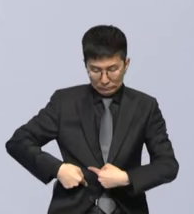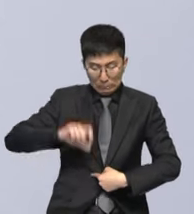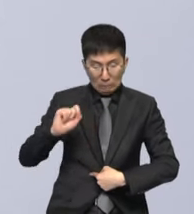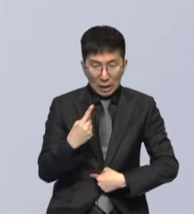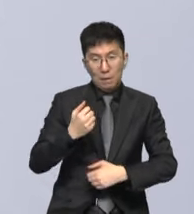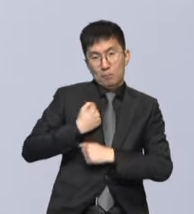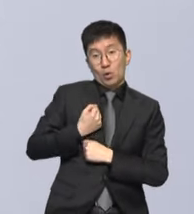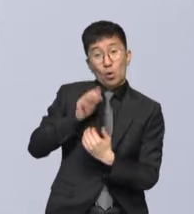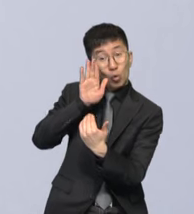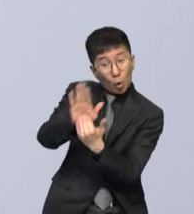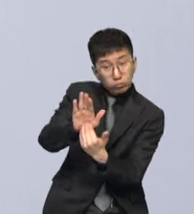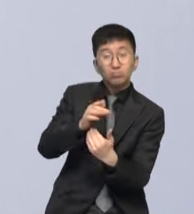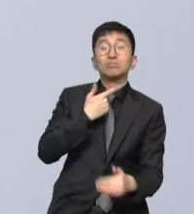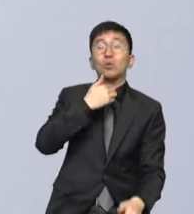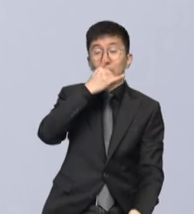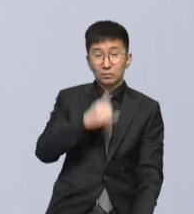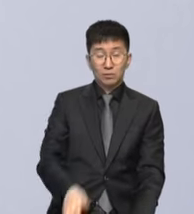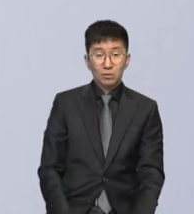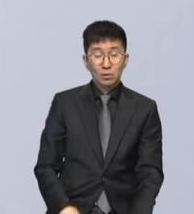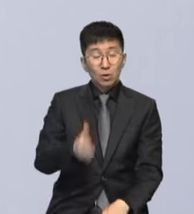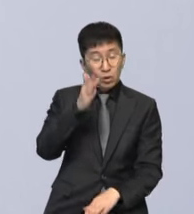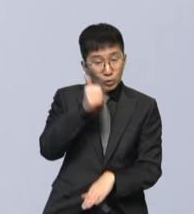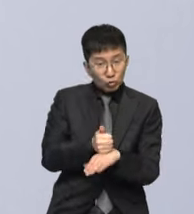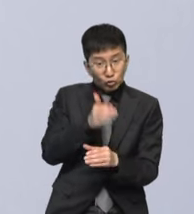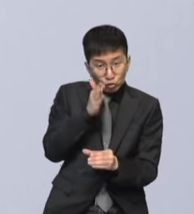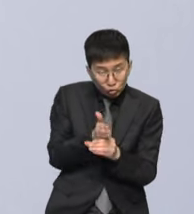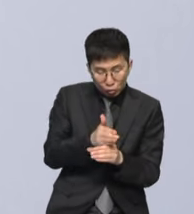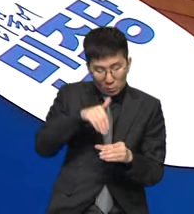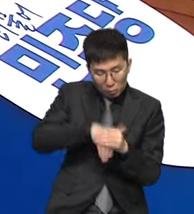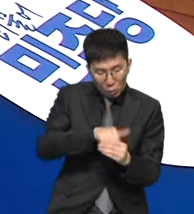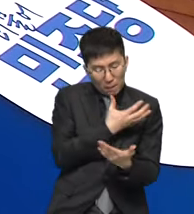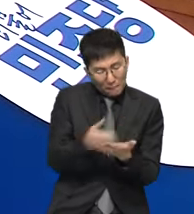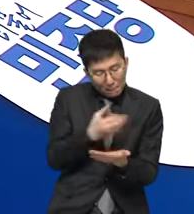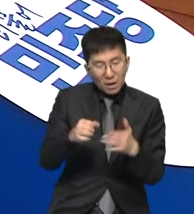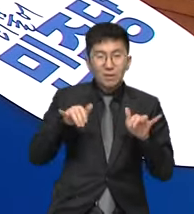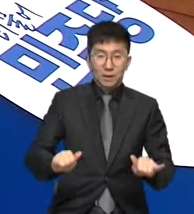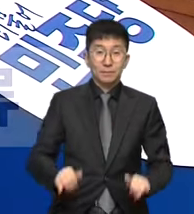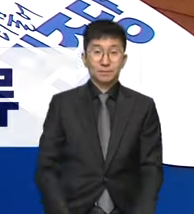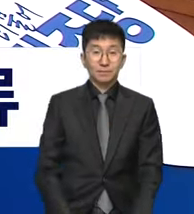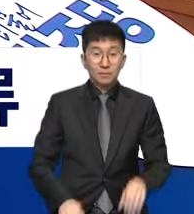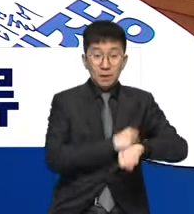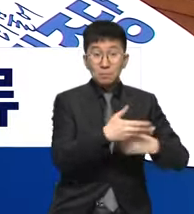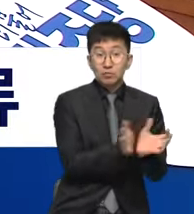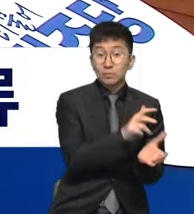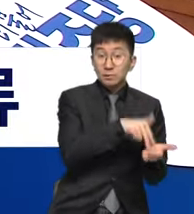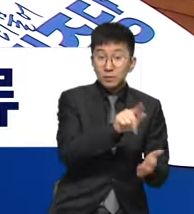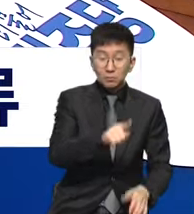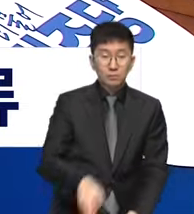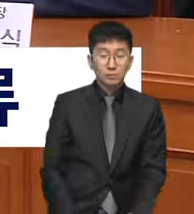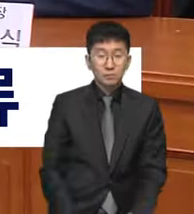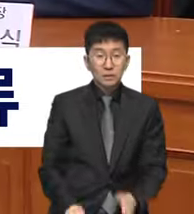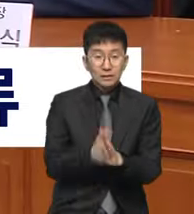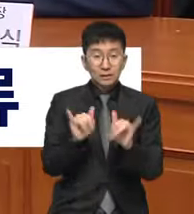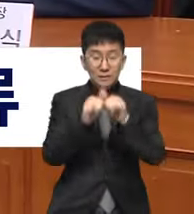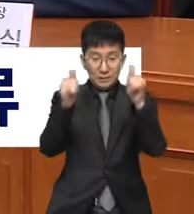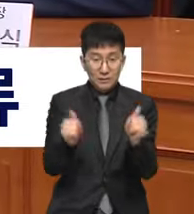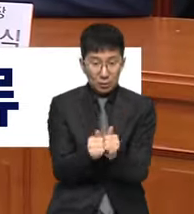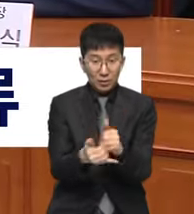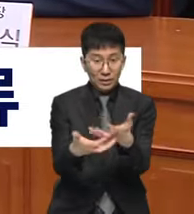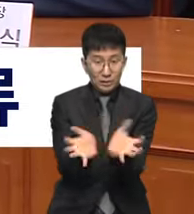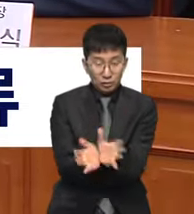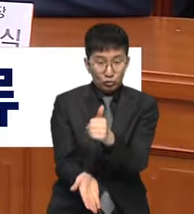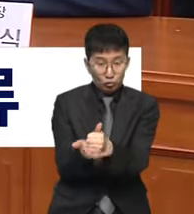이력 등이 자칫 중도 표심 이탈로 이어질 수 있다는 이유에서입니다. 민주당 지도부 내에서 시민사회 후보 추천 주체인